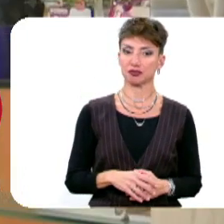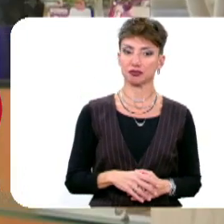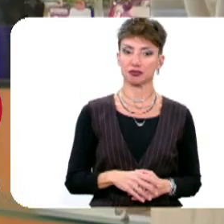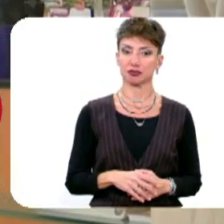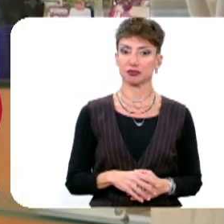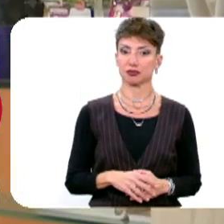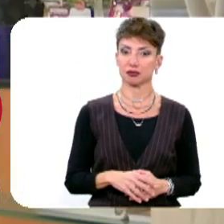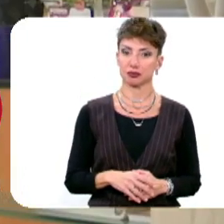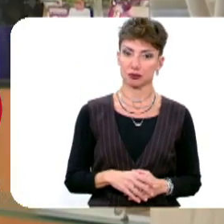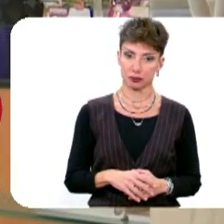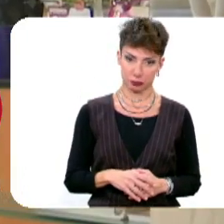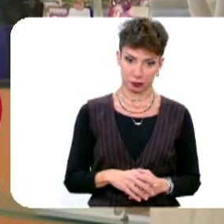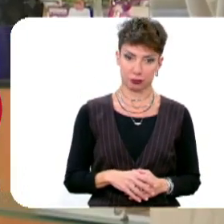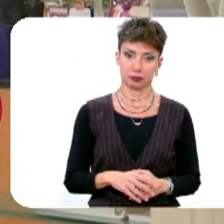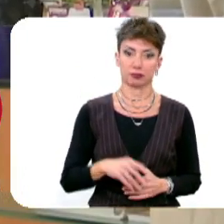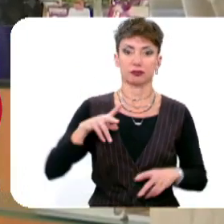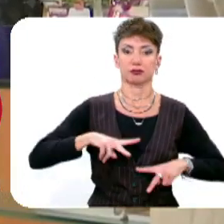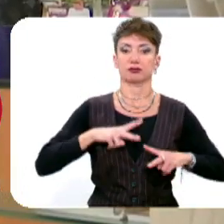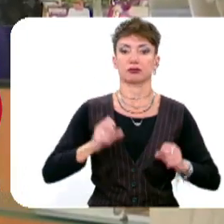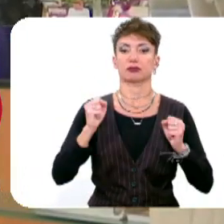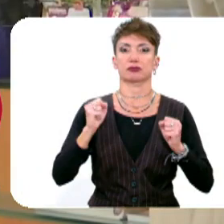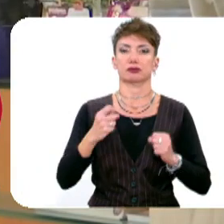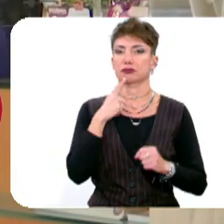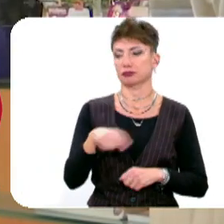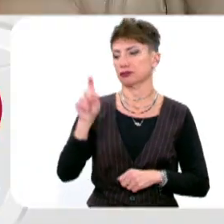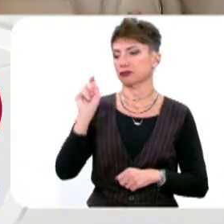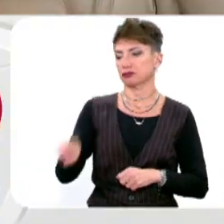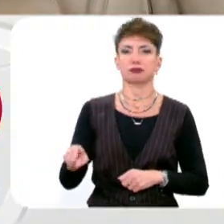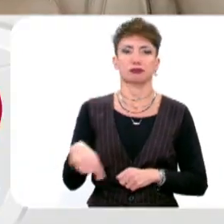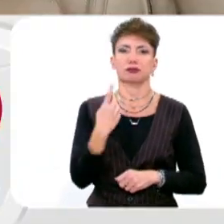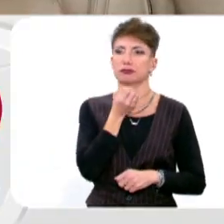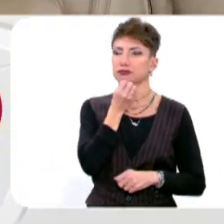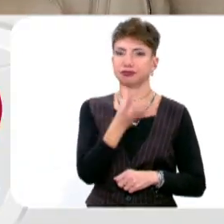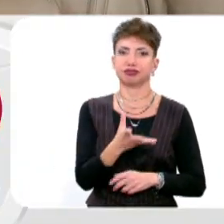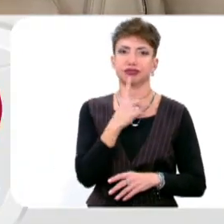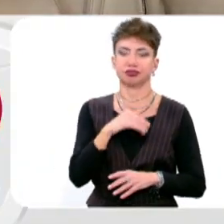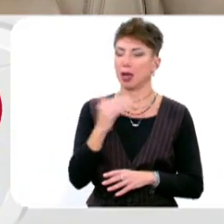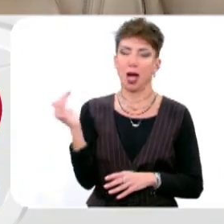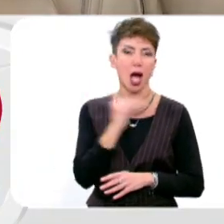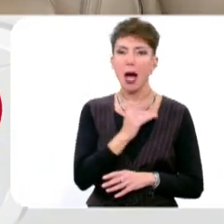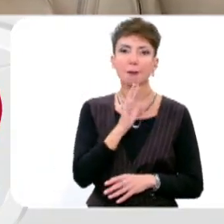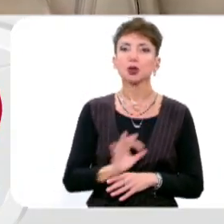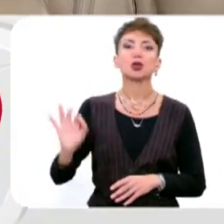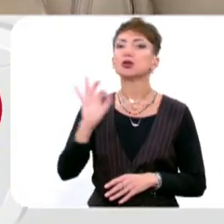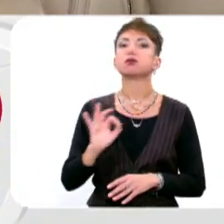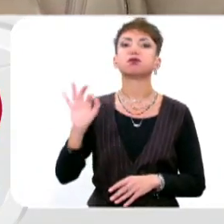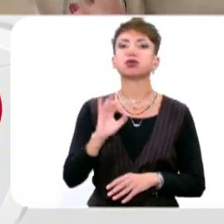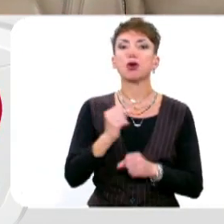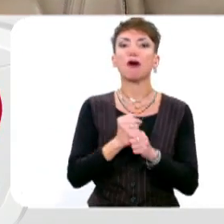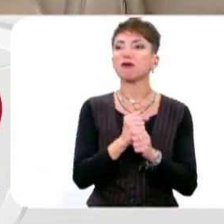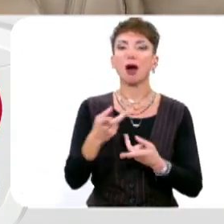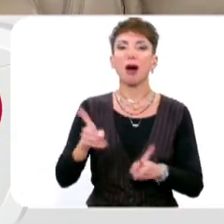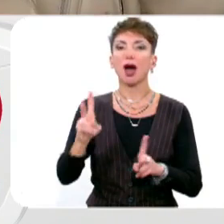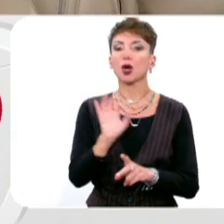Στόχος, Μαρία, του Υπουργείου Υγείας είναι με ένα κλικ οι πολίτες να λαμβάνουν στο κινητό τους τηλέφωνο τις πληροφορίες εκείνες που θα